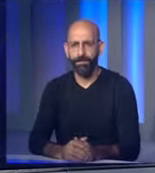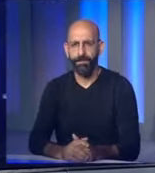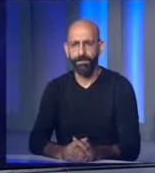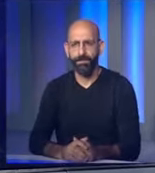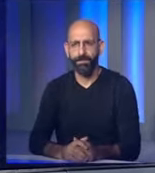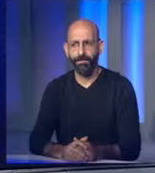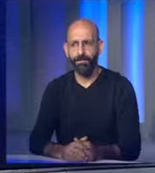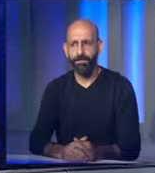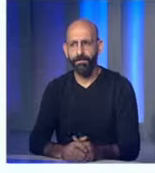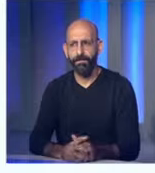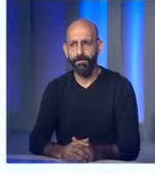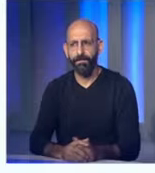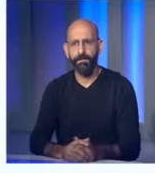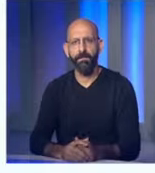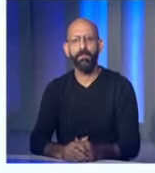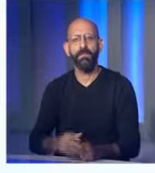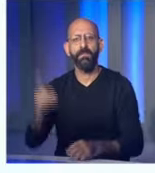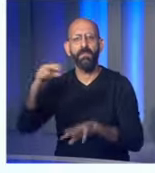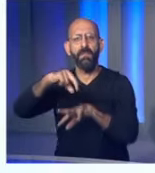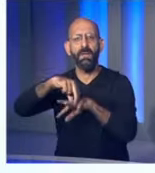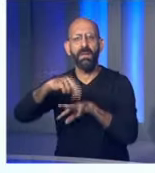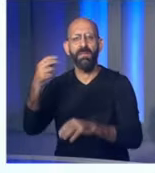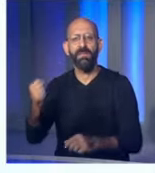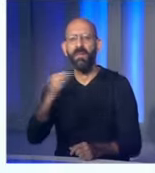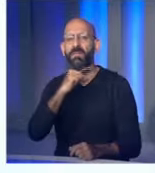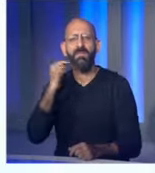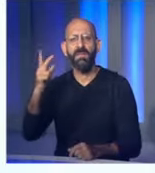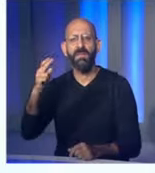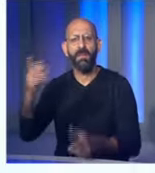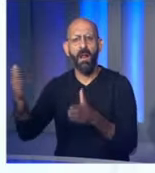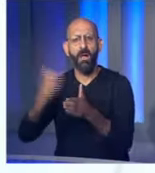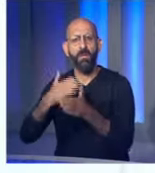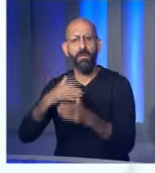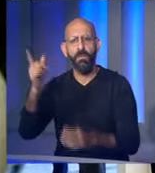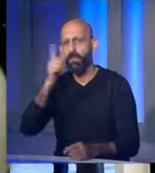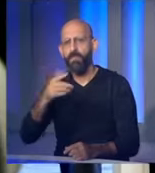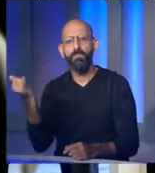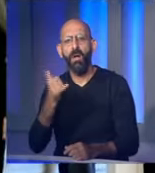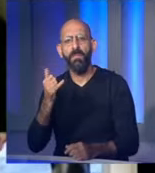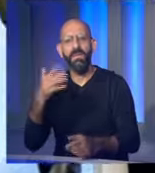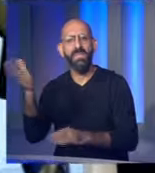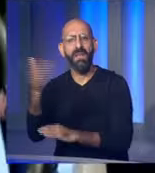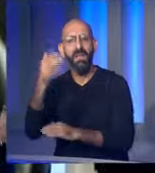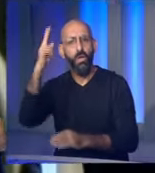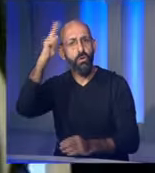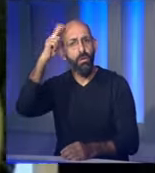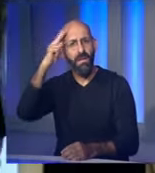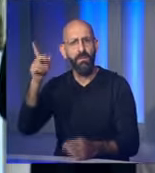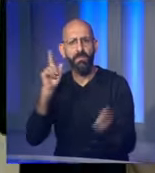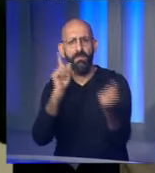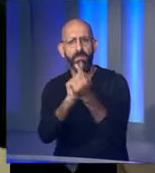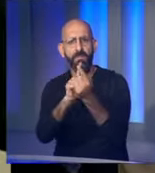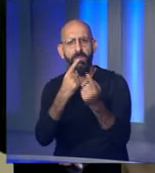الى جانبه البطريرك الماروني الكاردينال مارب شار بطرس الراعي في صرح البطريركي في بكركي السفير السعودي وليد